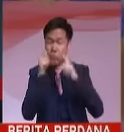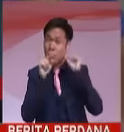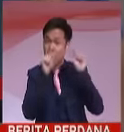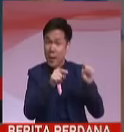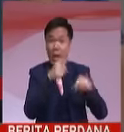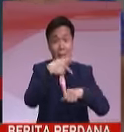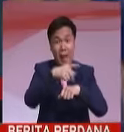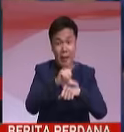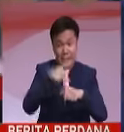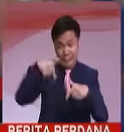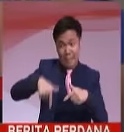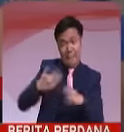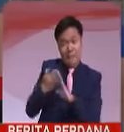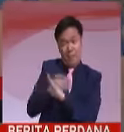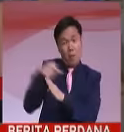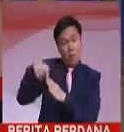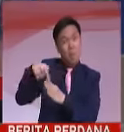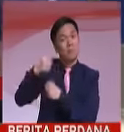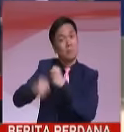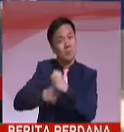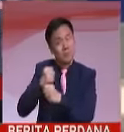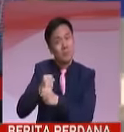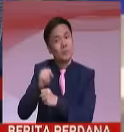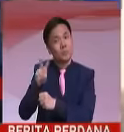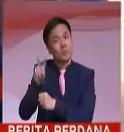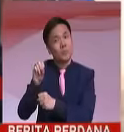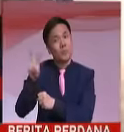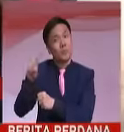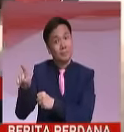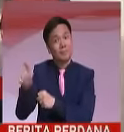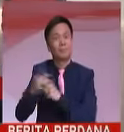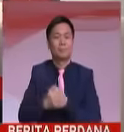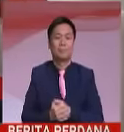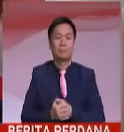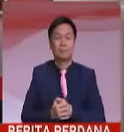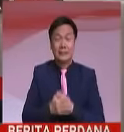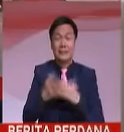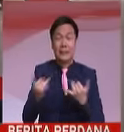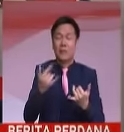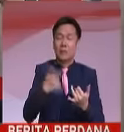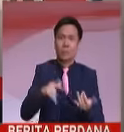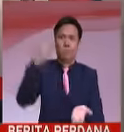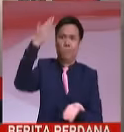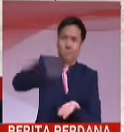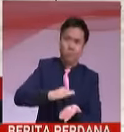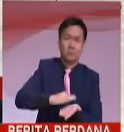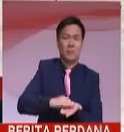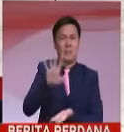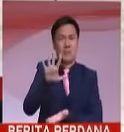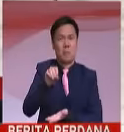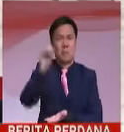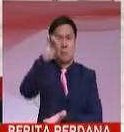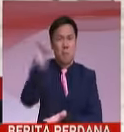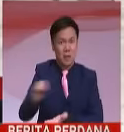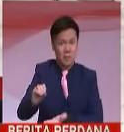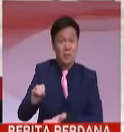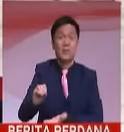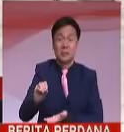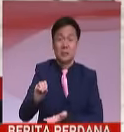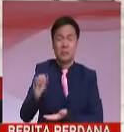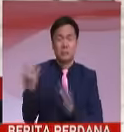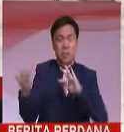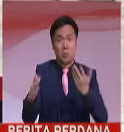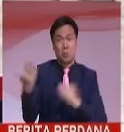Langkawi pada ujung tahun ini dia meskipun secara berkenaan susu separuh daripada jumlah kedatangan pelancong